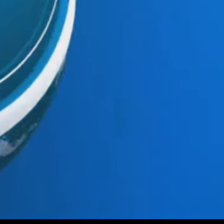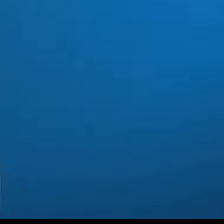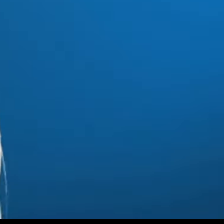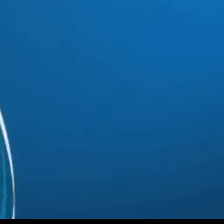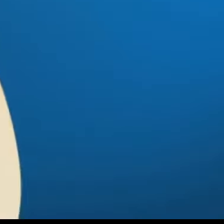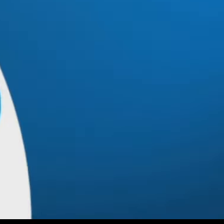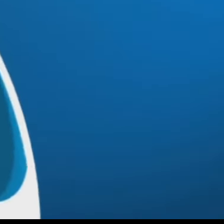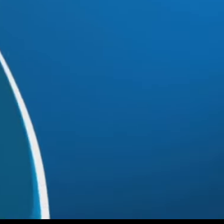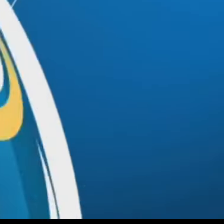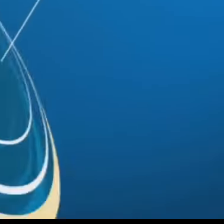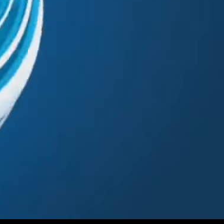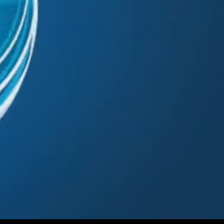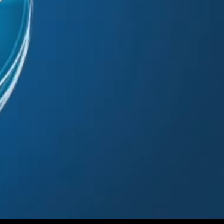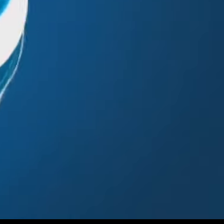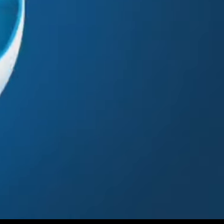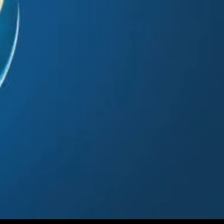Générique